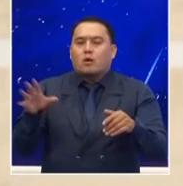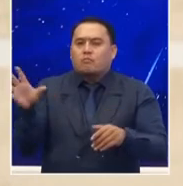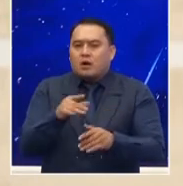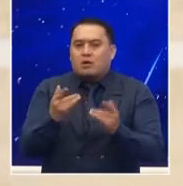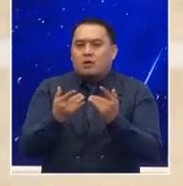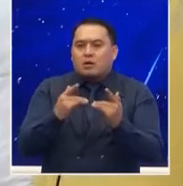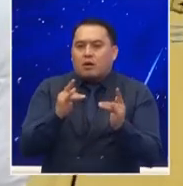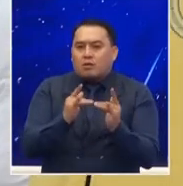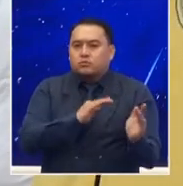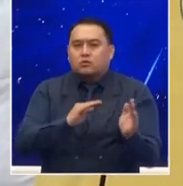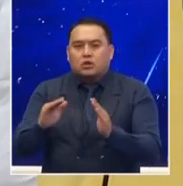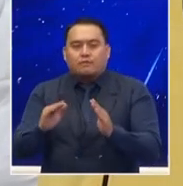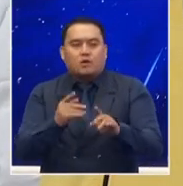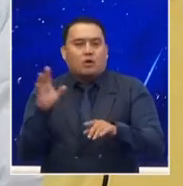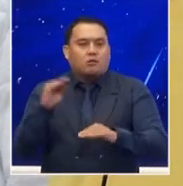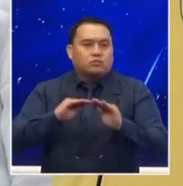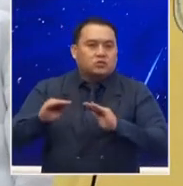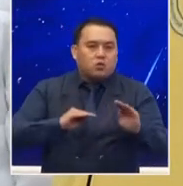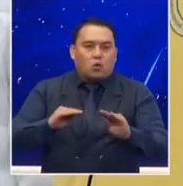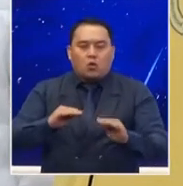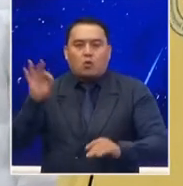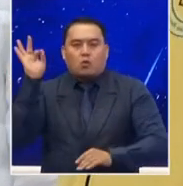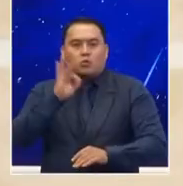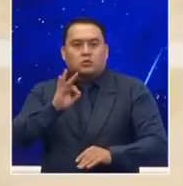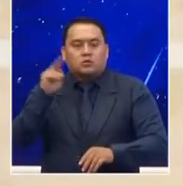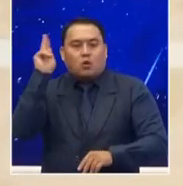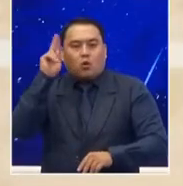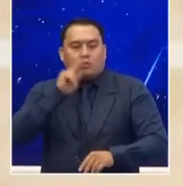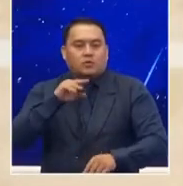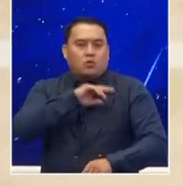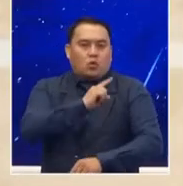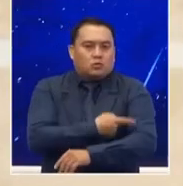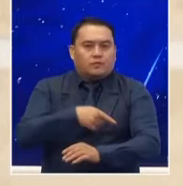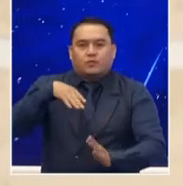жағдай жасалды. Жақсы оқып, облысымызға үлестерін қосып,